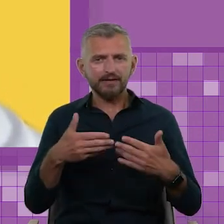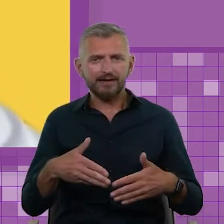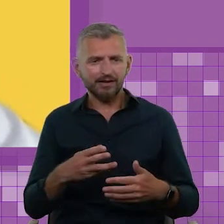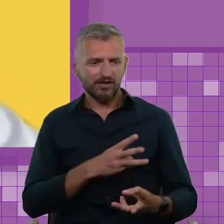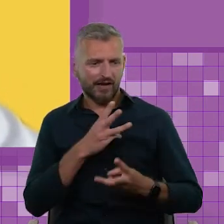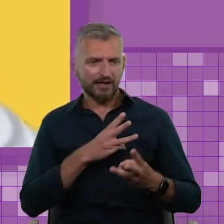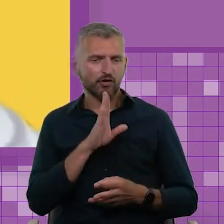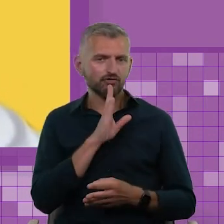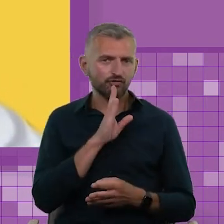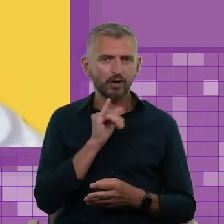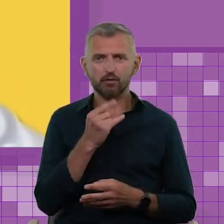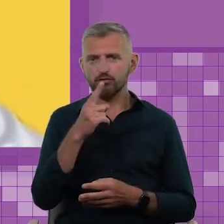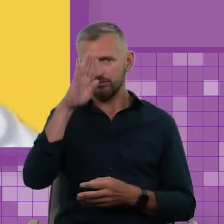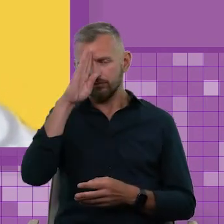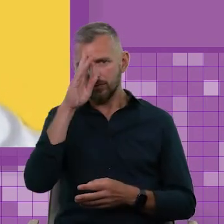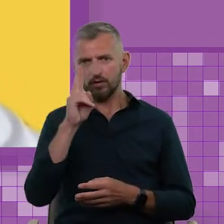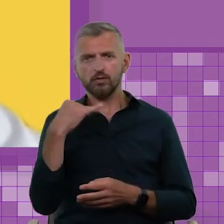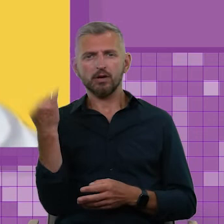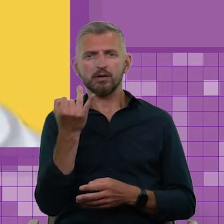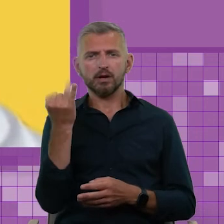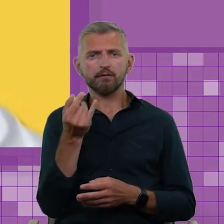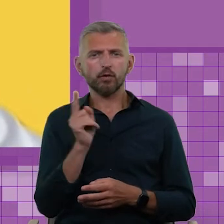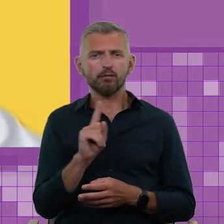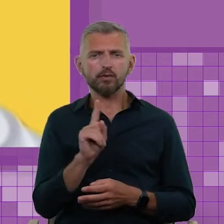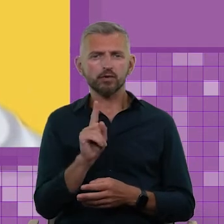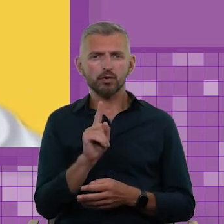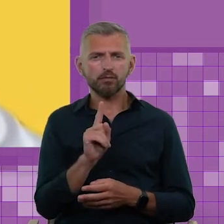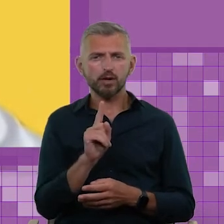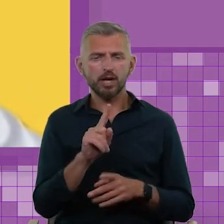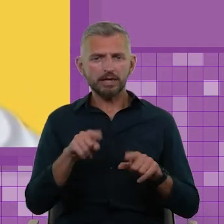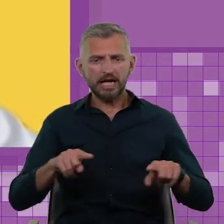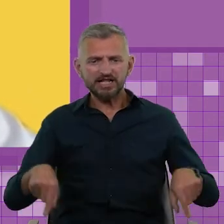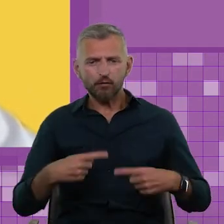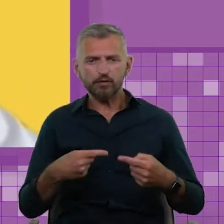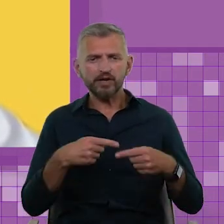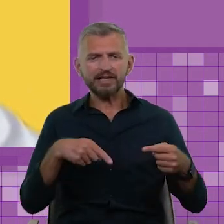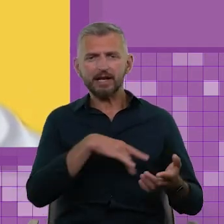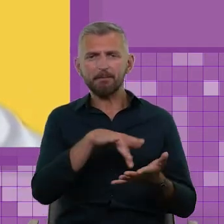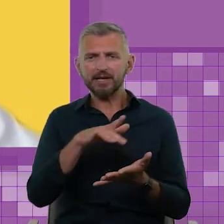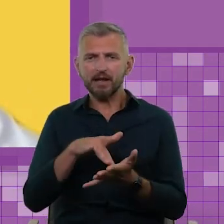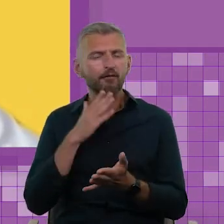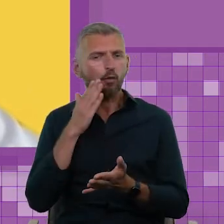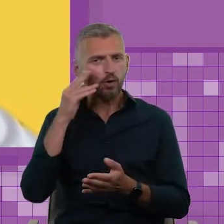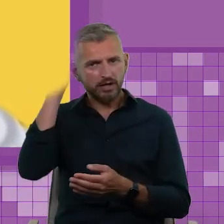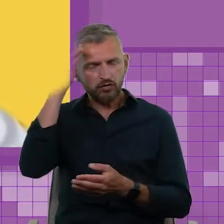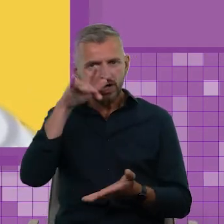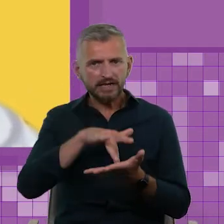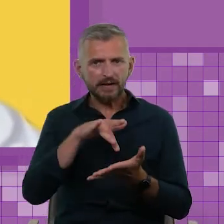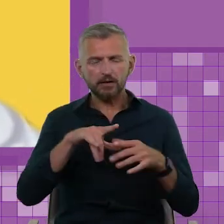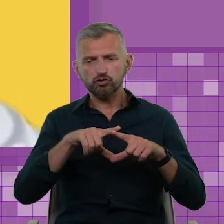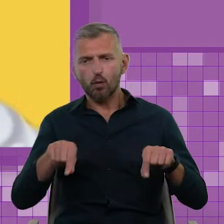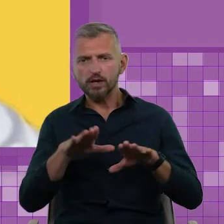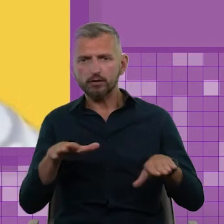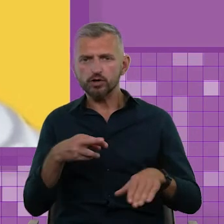жінок і одного чоловіка, які зацікавлені в тому, щоб теж створювати різні містах по Румунії, навчальні центри, школи, садочки